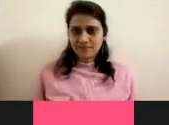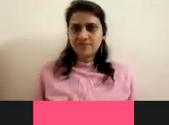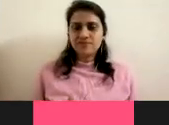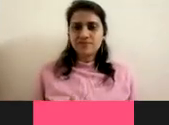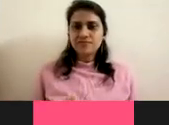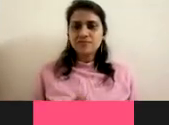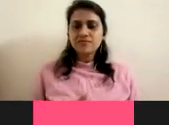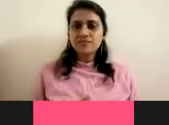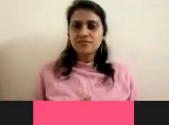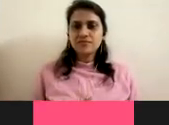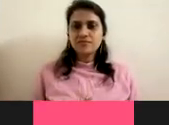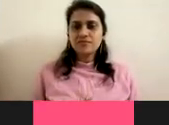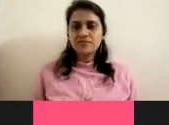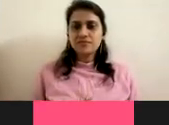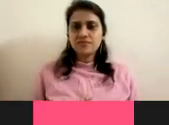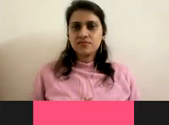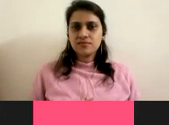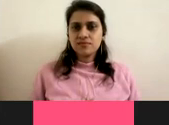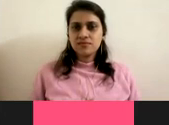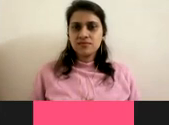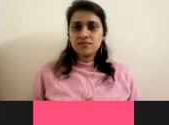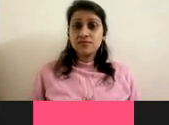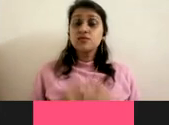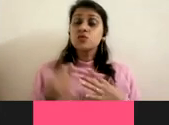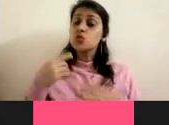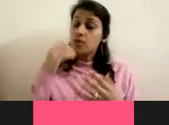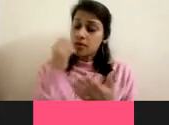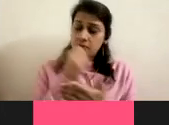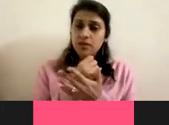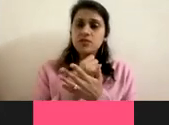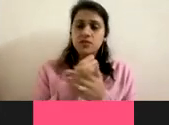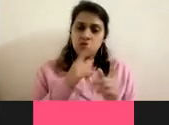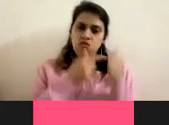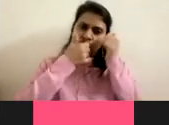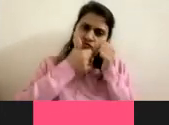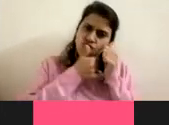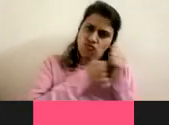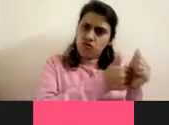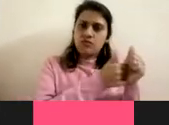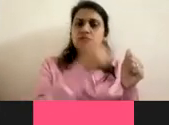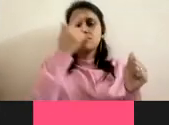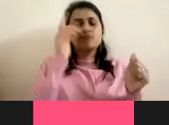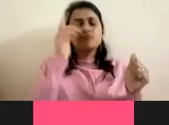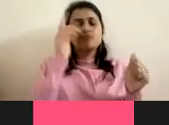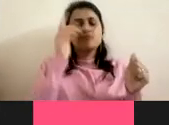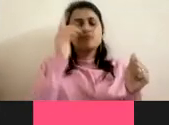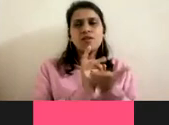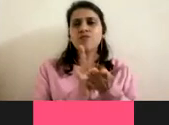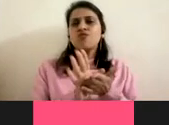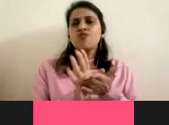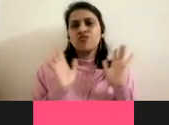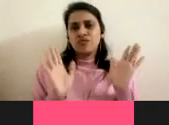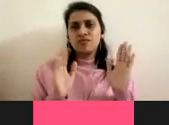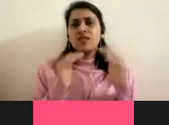नहीं करेगा। इसलिए हमें ये रिकॉग्नाइज करना है कि हम बायस्ड है, और हमें ये बायस को हटाना कैसे, बाय